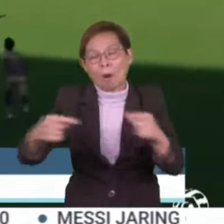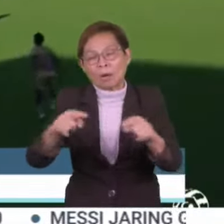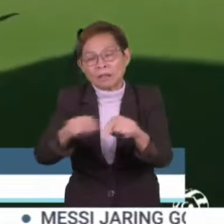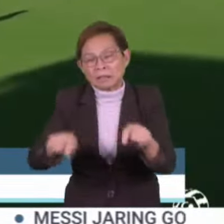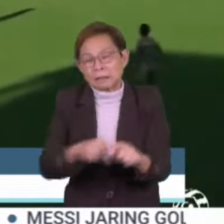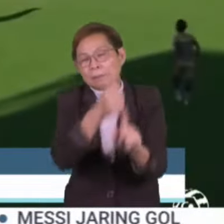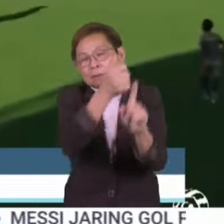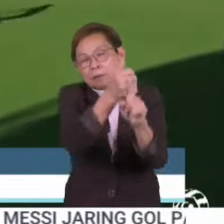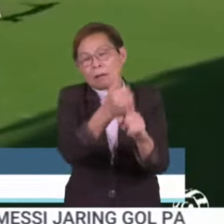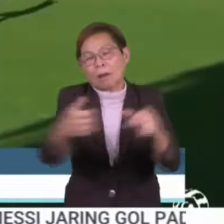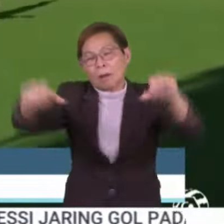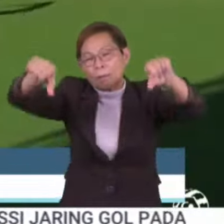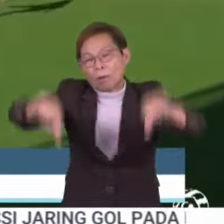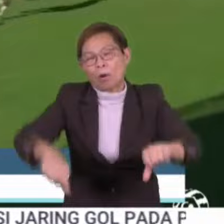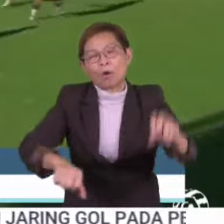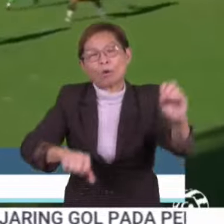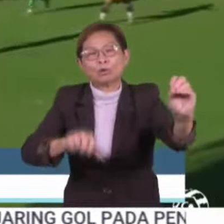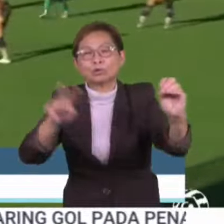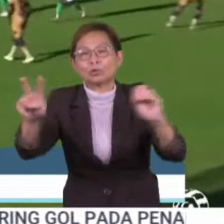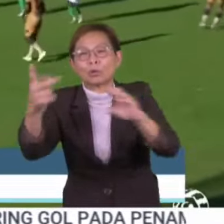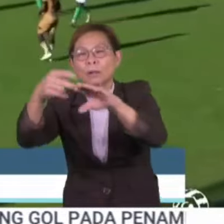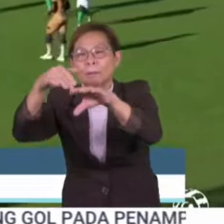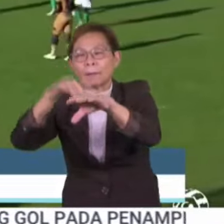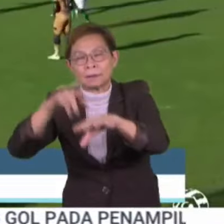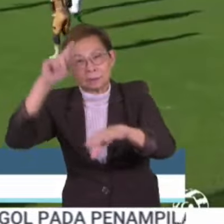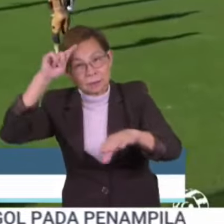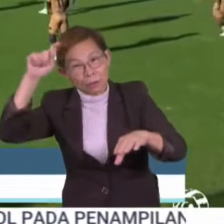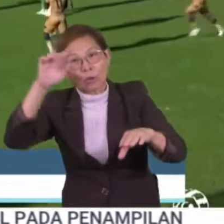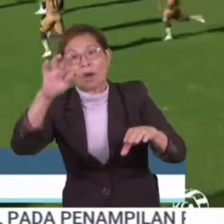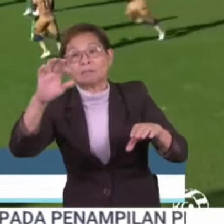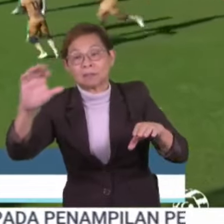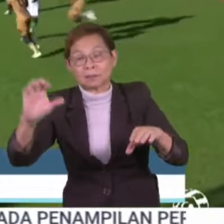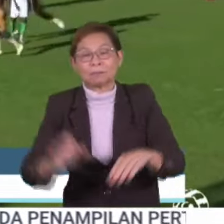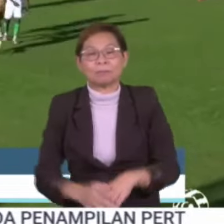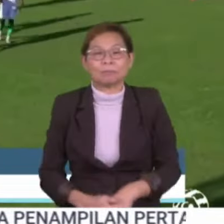di laman sendiri selepas tewas kosong dua kepada Trengganu